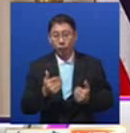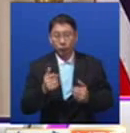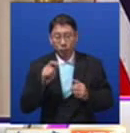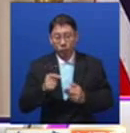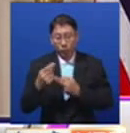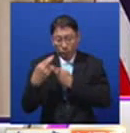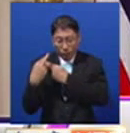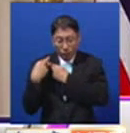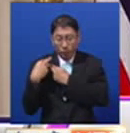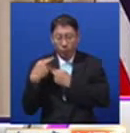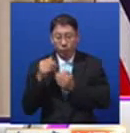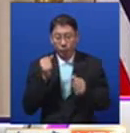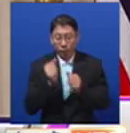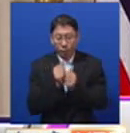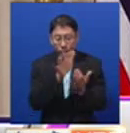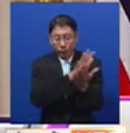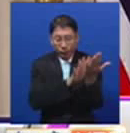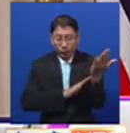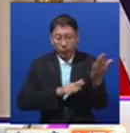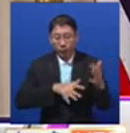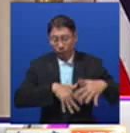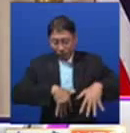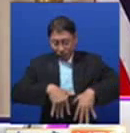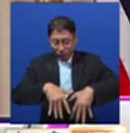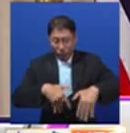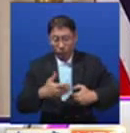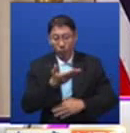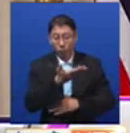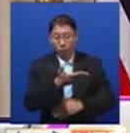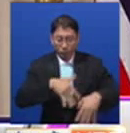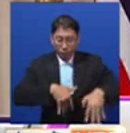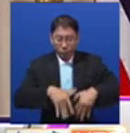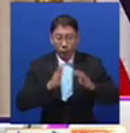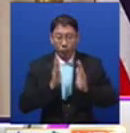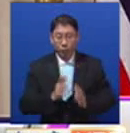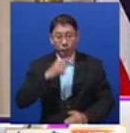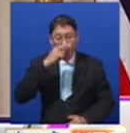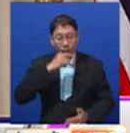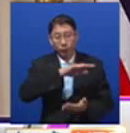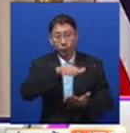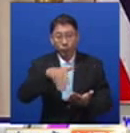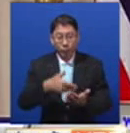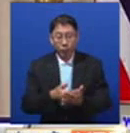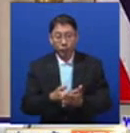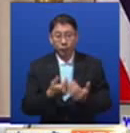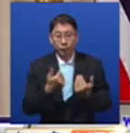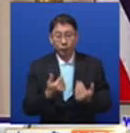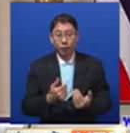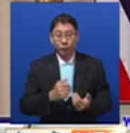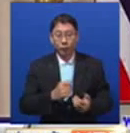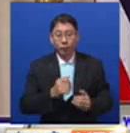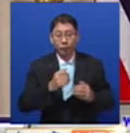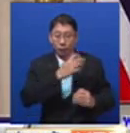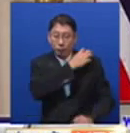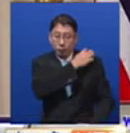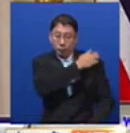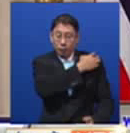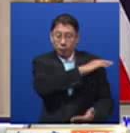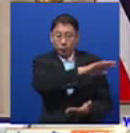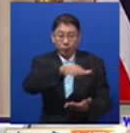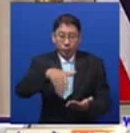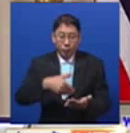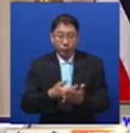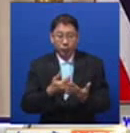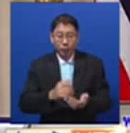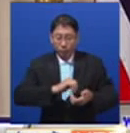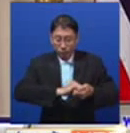ที่เรามีต่อประเทศชาติและประชาชนขอให้ประชาชนคนไทยทุกคนทุกภาคส่วนรวมทั้งข้าราชการทุกหมู่เรา